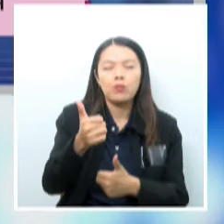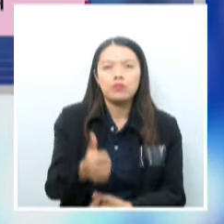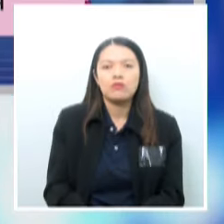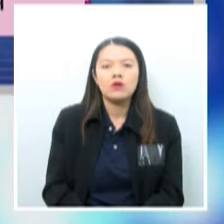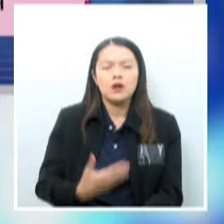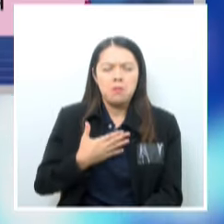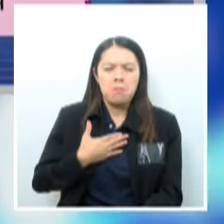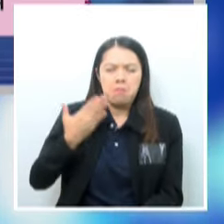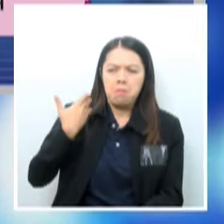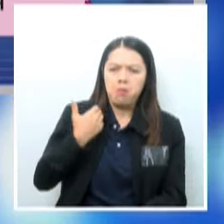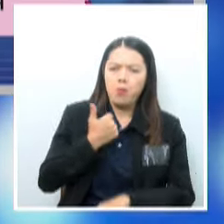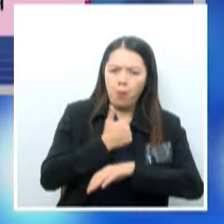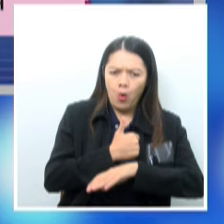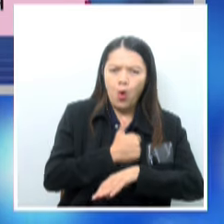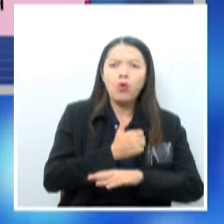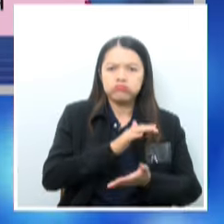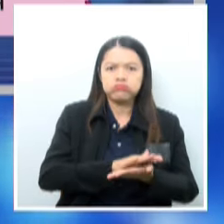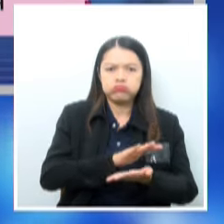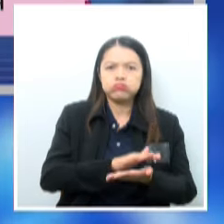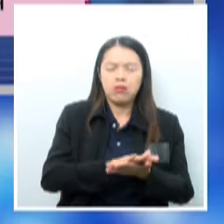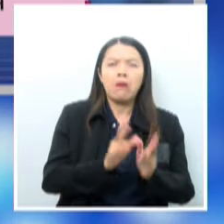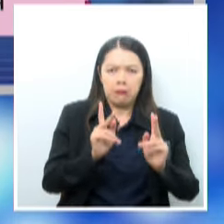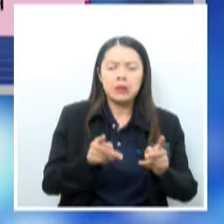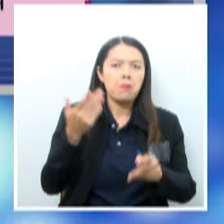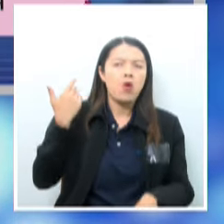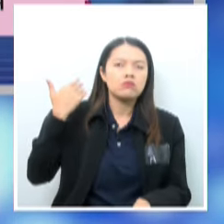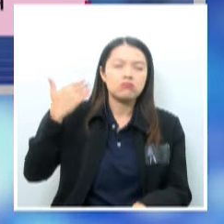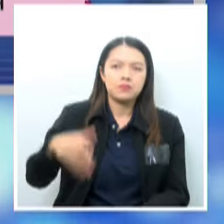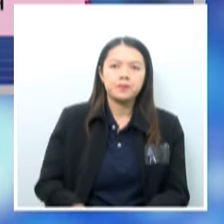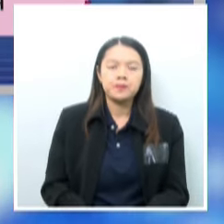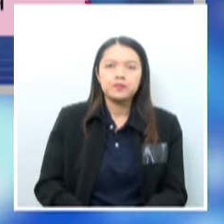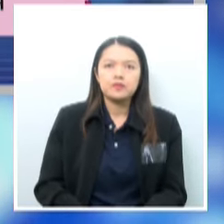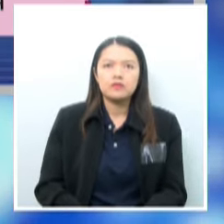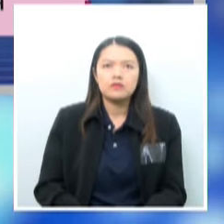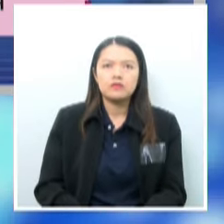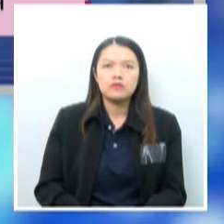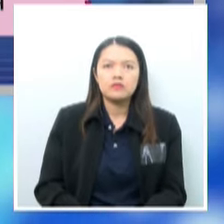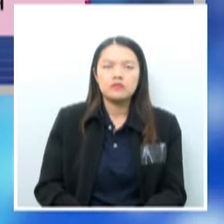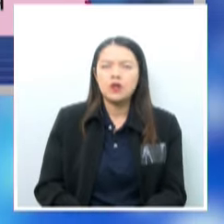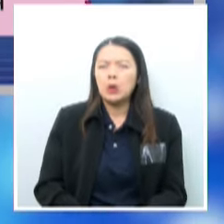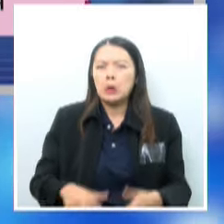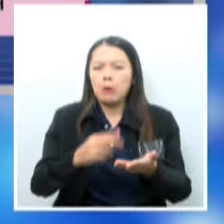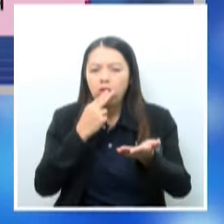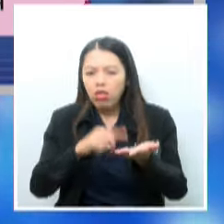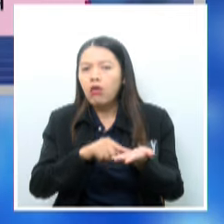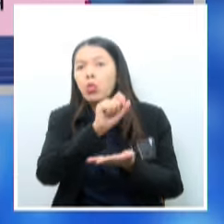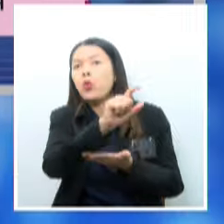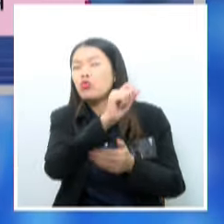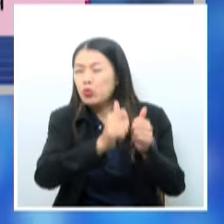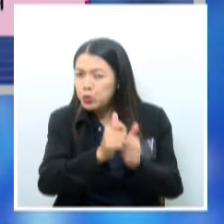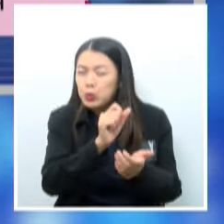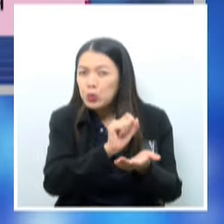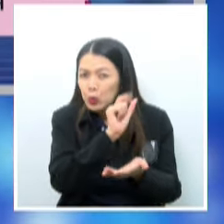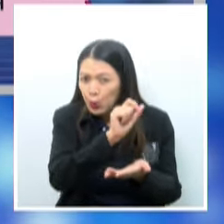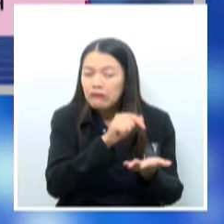ยเป็นผอ.โรงเรียนเนาะนะครับผมเคยเป็นผอ.โรงเรียนมาก่อนเพราะนั้นเราจะบอกมีหนังสือด่วนที่สุดมาอีกแล้วนะครับมีหนังสือ